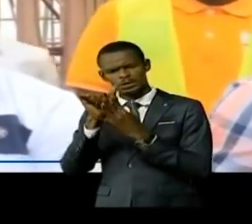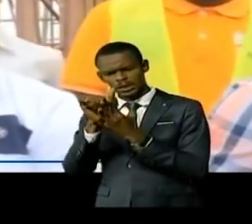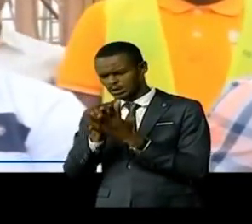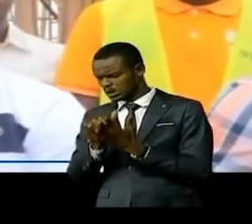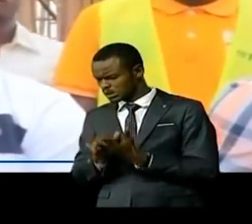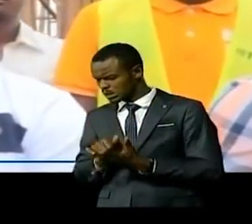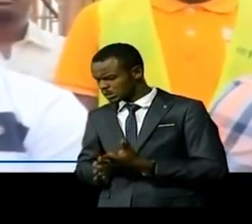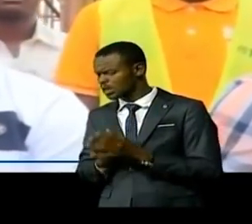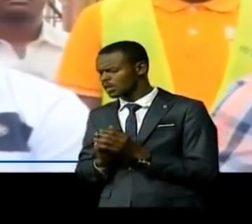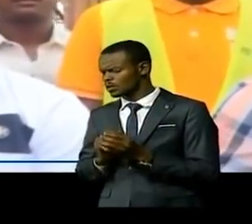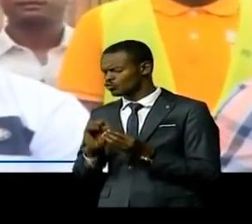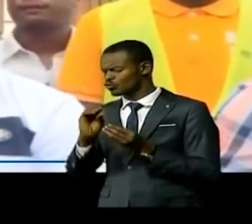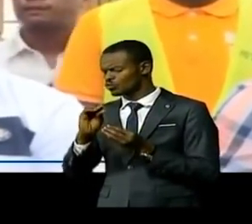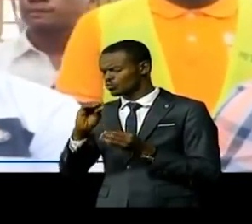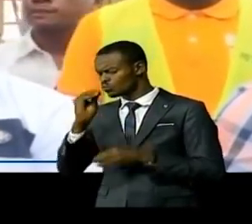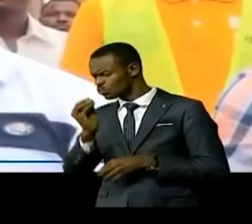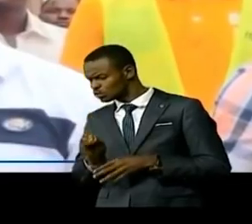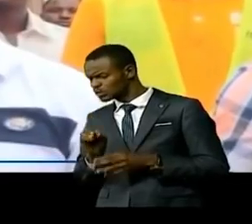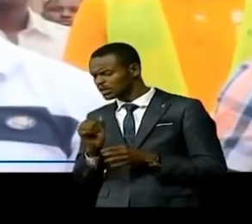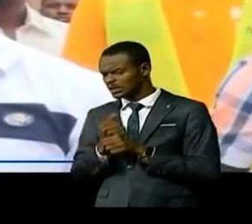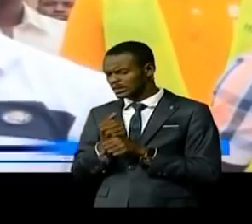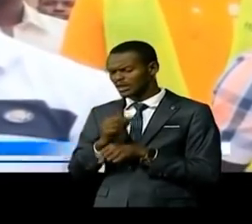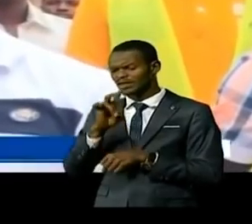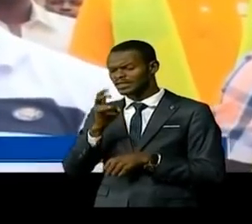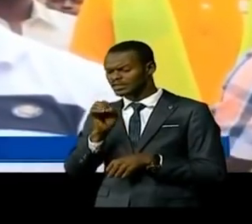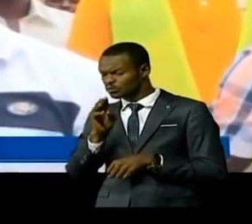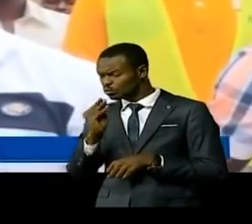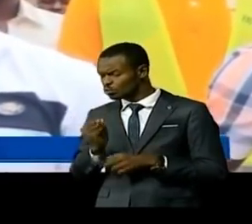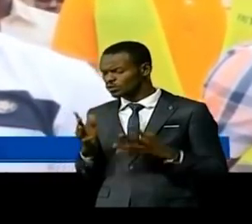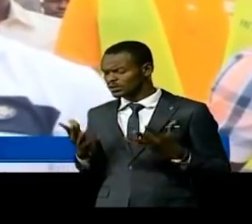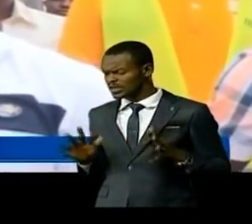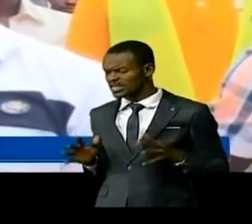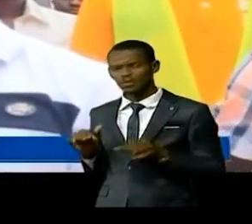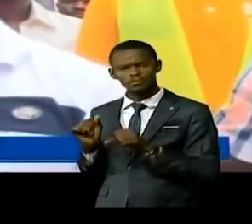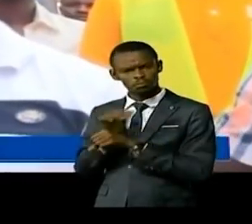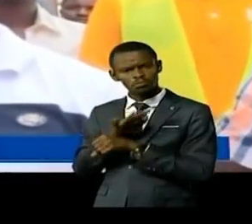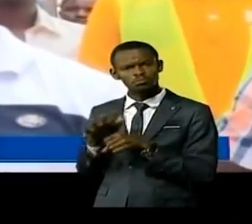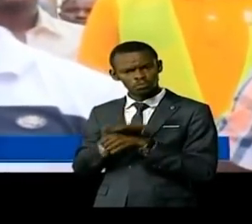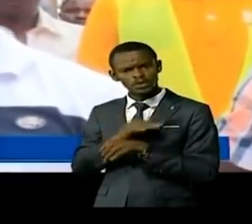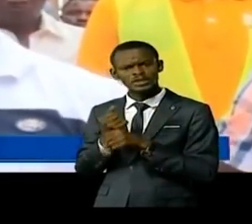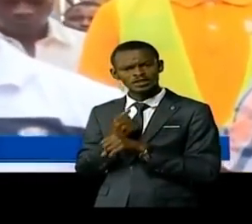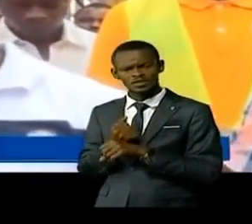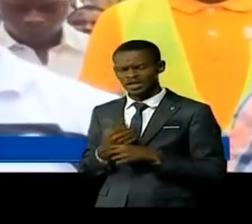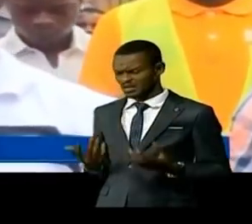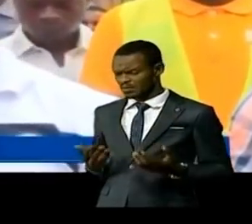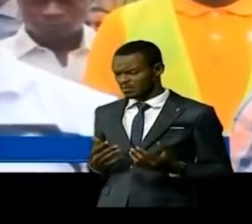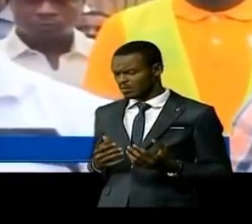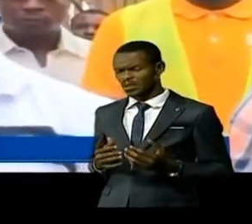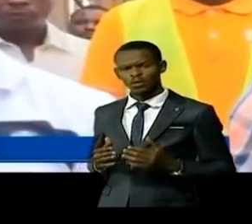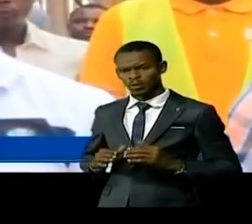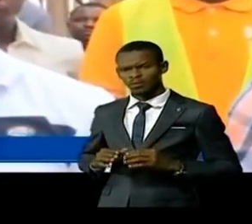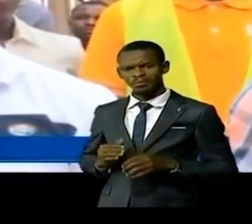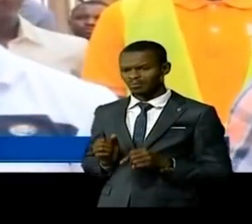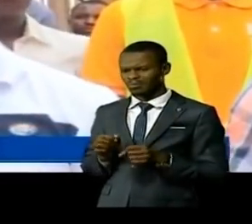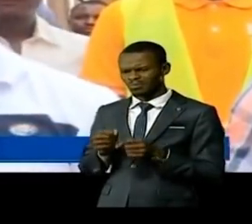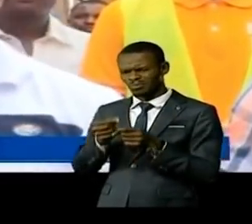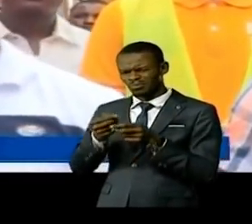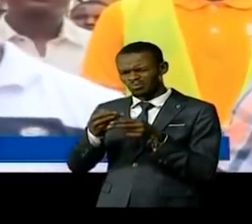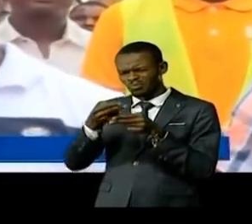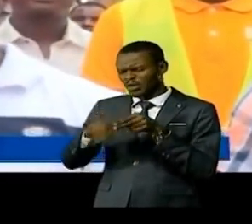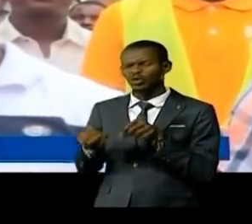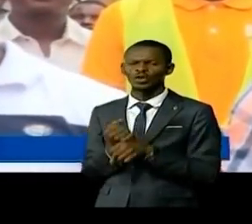70% du taux d'exécution des travaux. Presque tous les ouvrages sont déjà exécutés, mais on attend juste les travaux